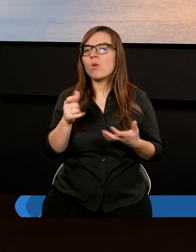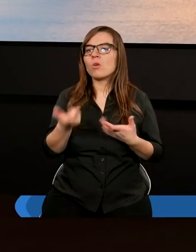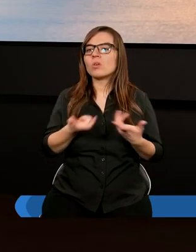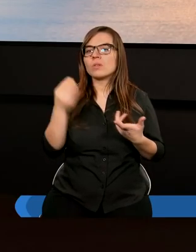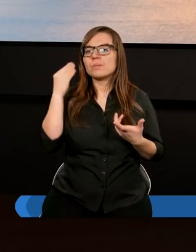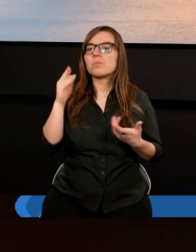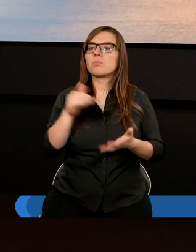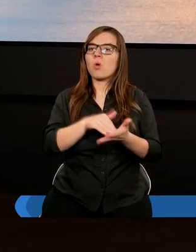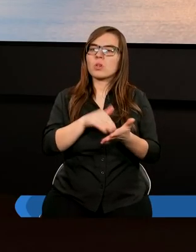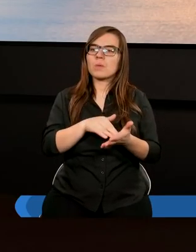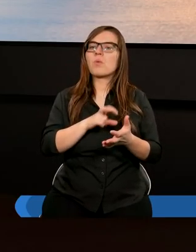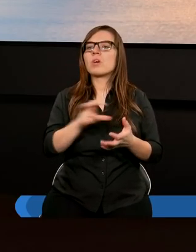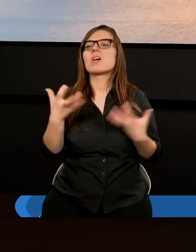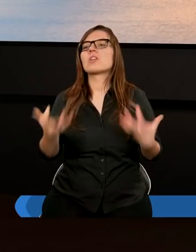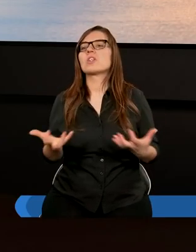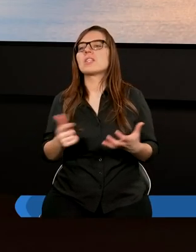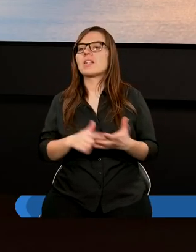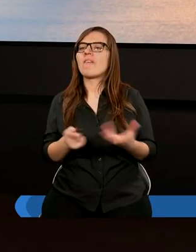Właśnie, potrzebuje czy chce.